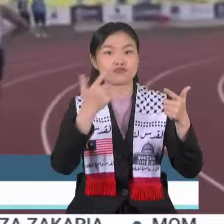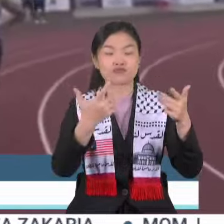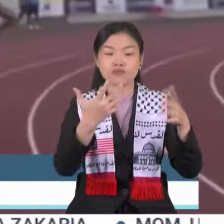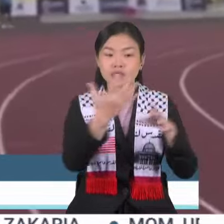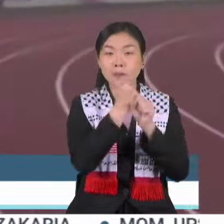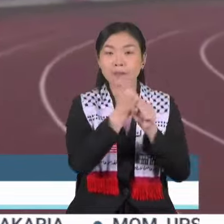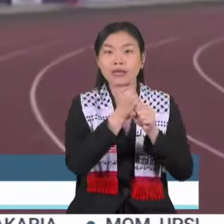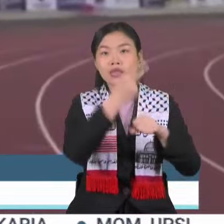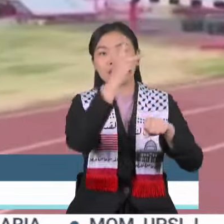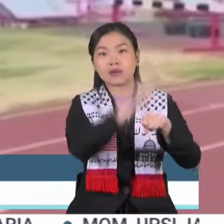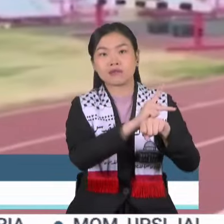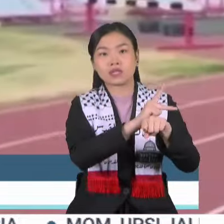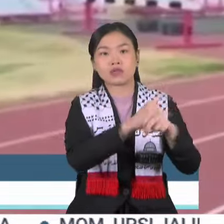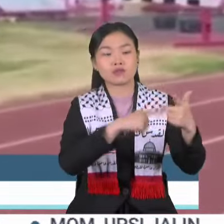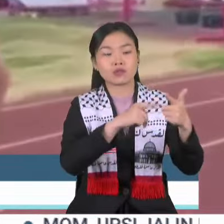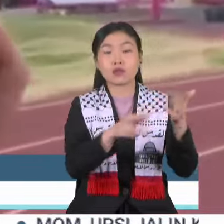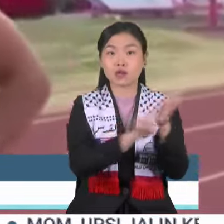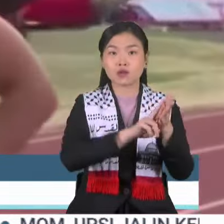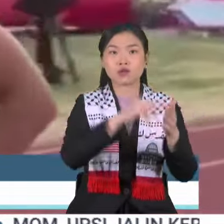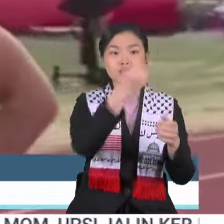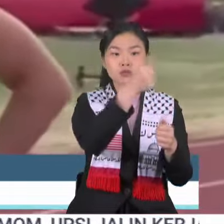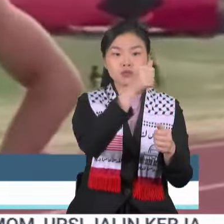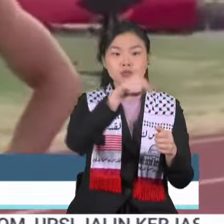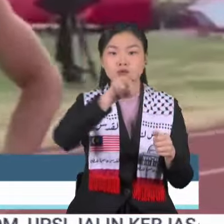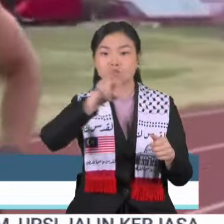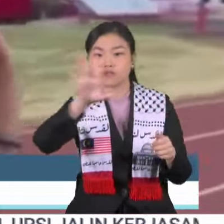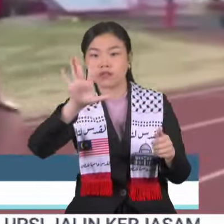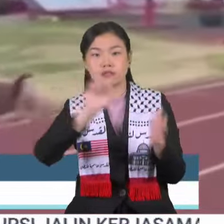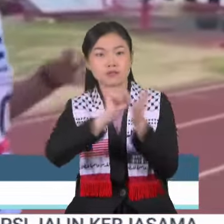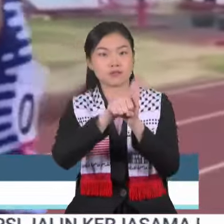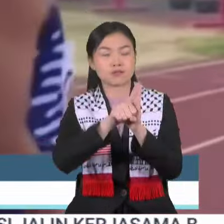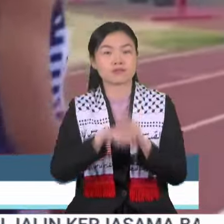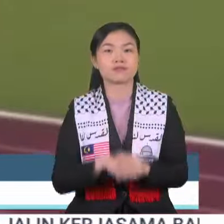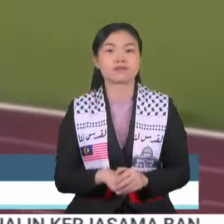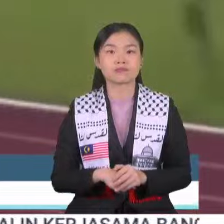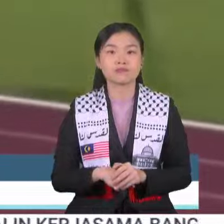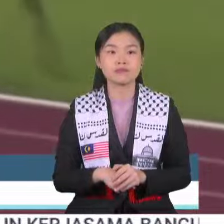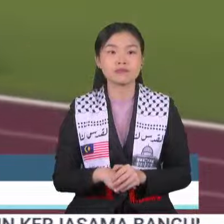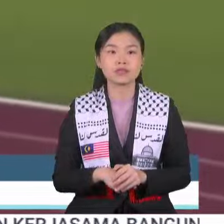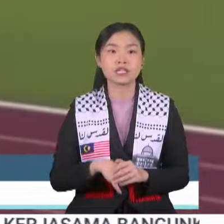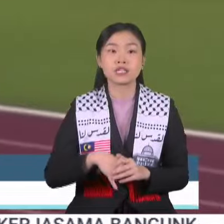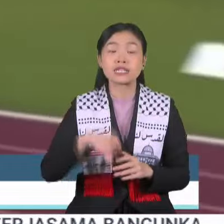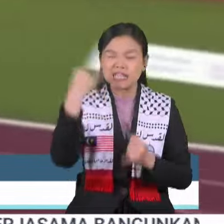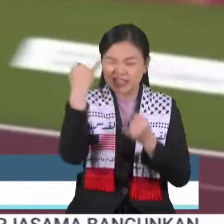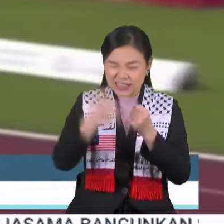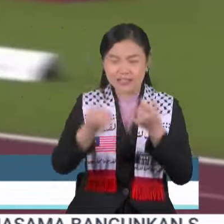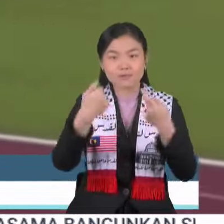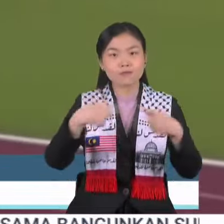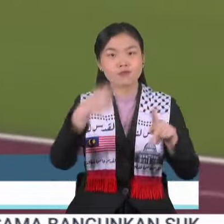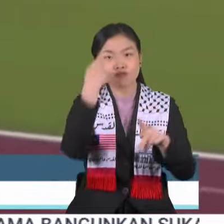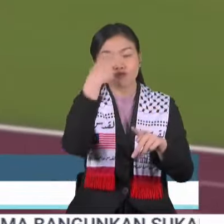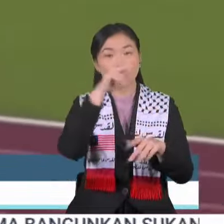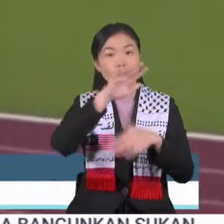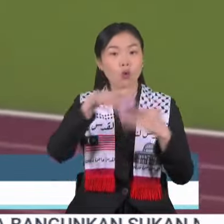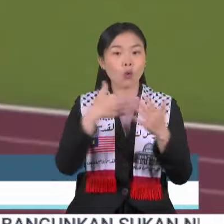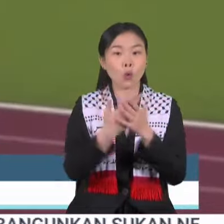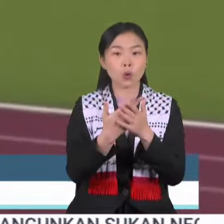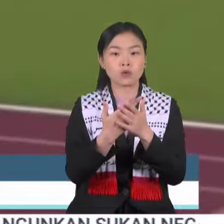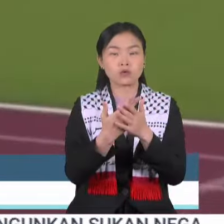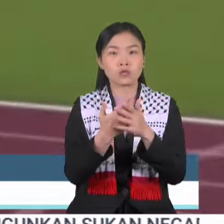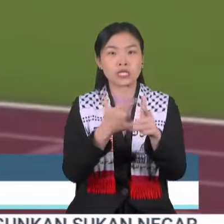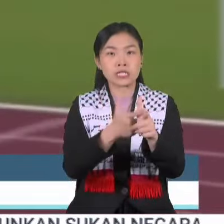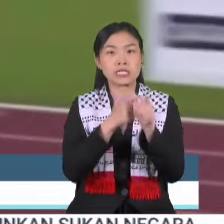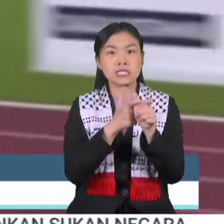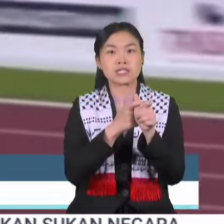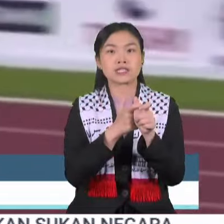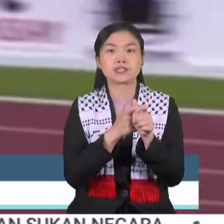meraih perak menerusi catatan 10.25 saat. Kejohanan ini merupakan peluang terakhir buat kedua-dua pelari itu melayakkan diri